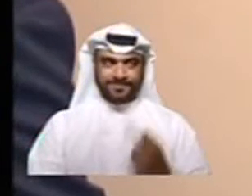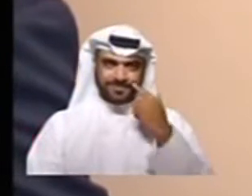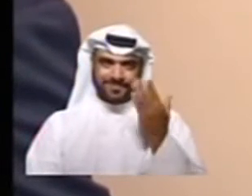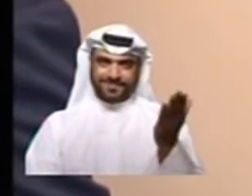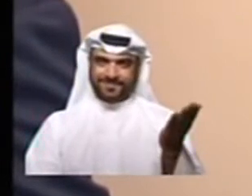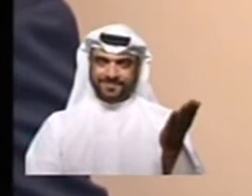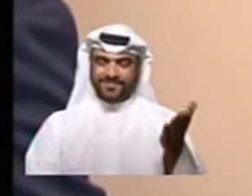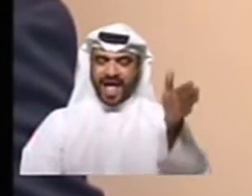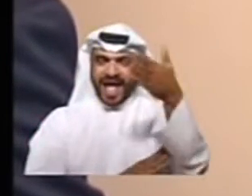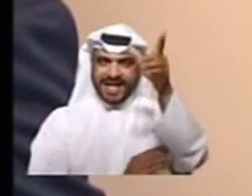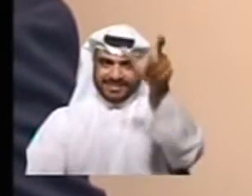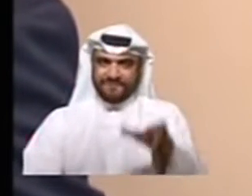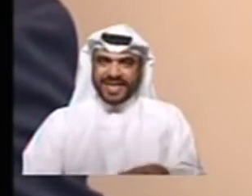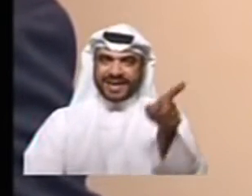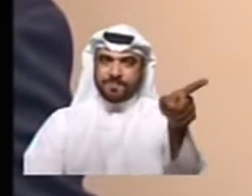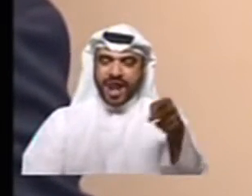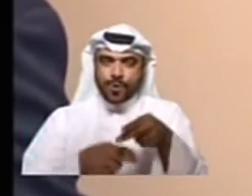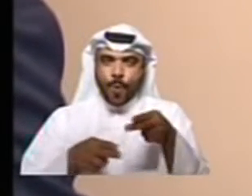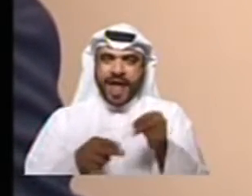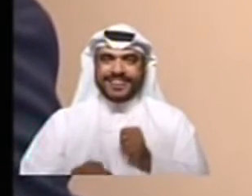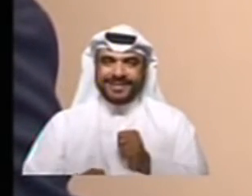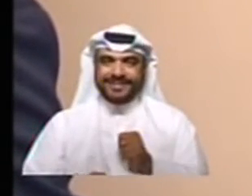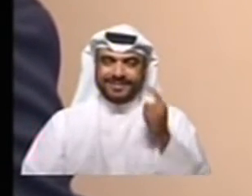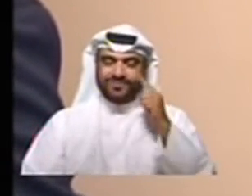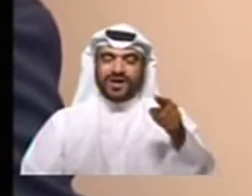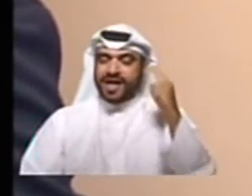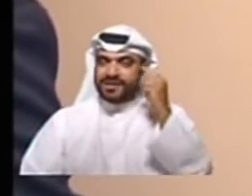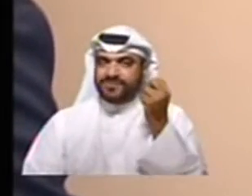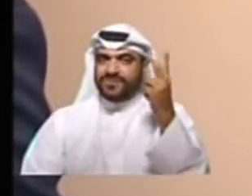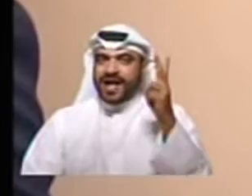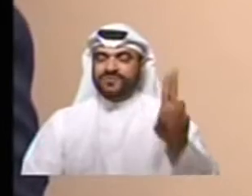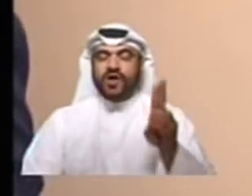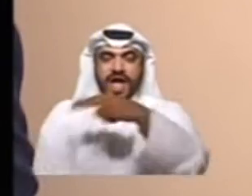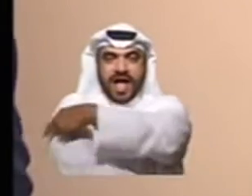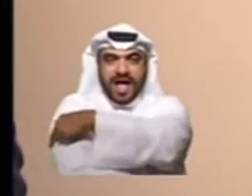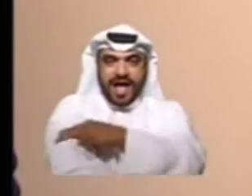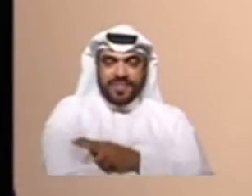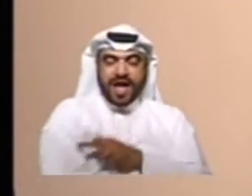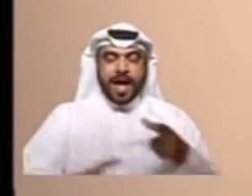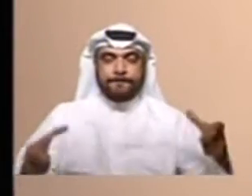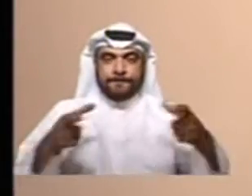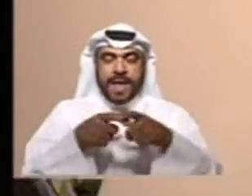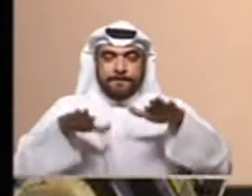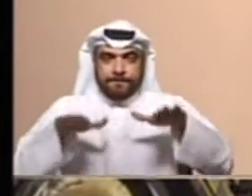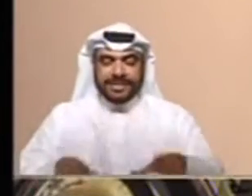بالنسبة للاستفسار عن الزيارة اللي راح يقوم فيها أعضاء مجلس الأمن للكويت